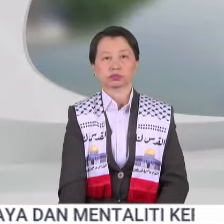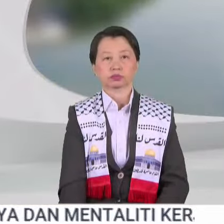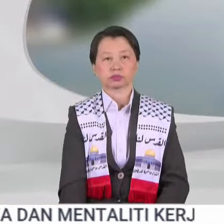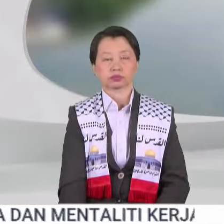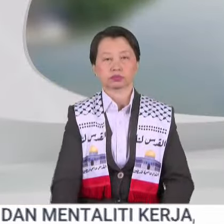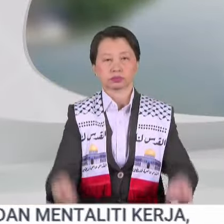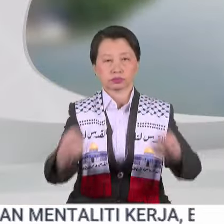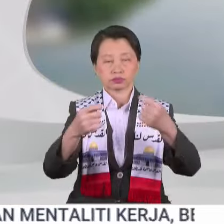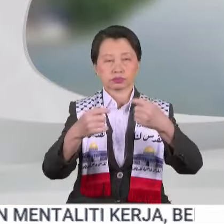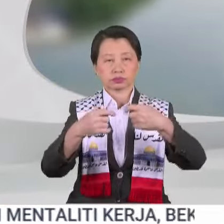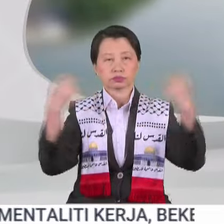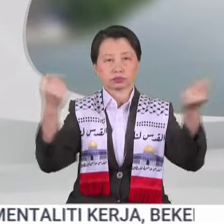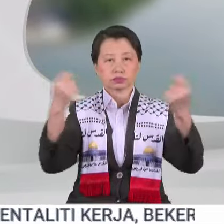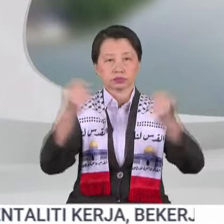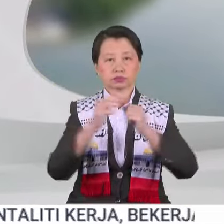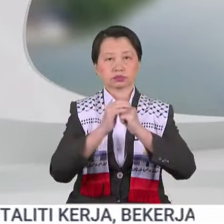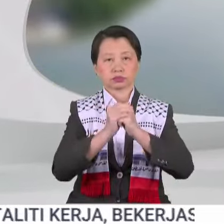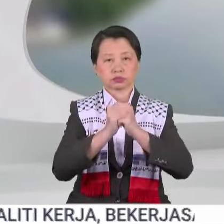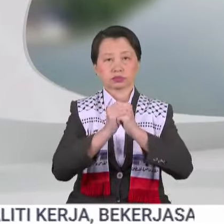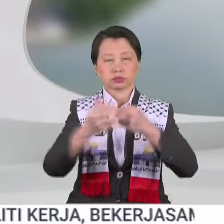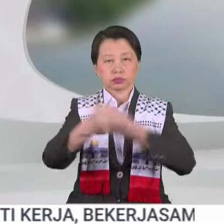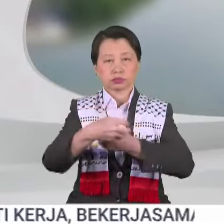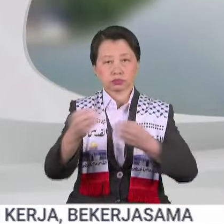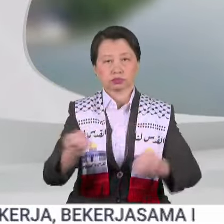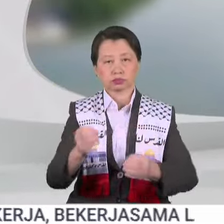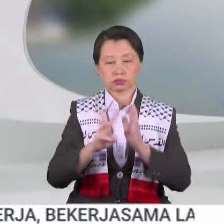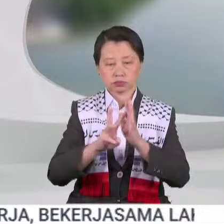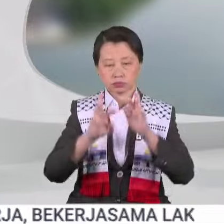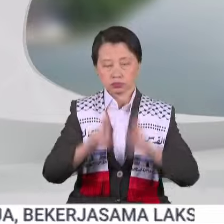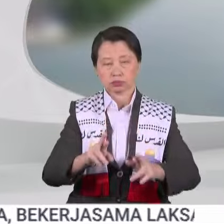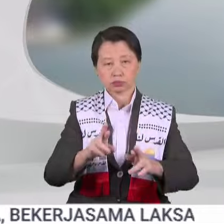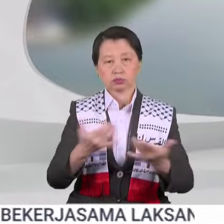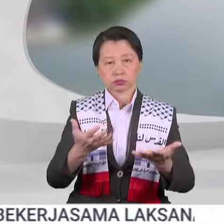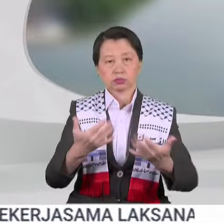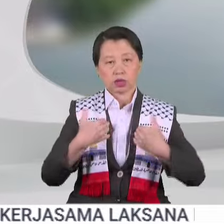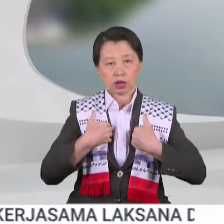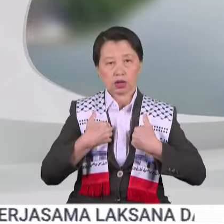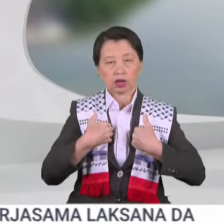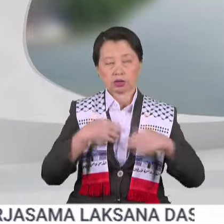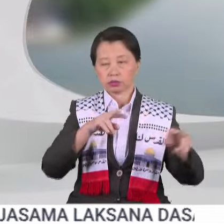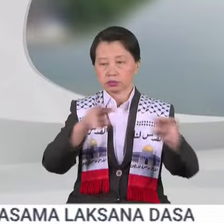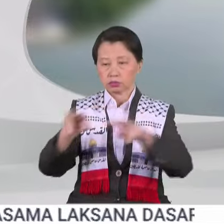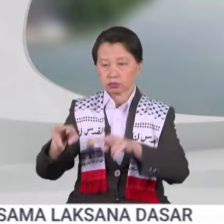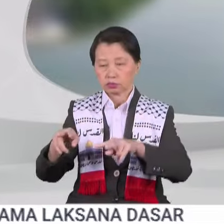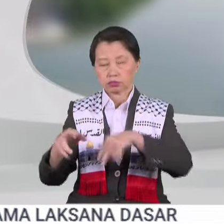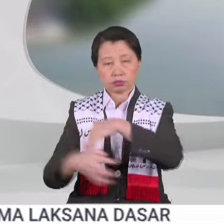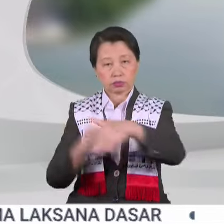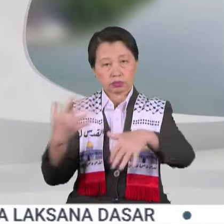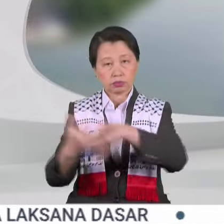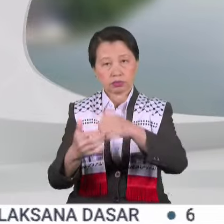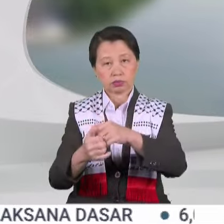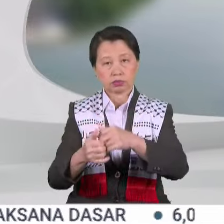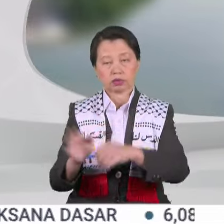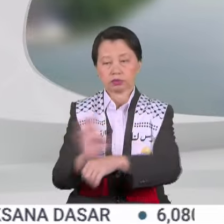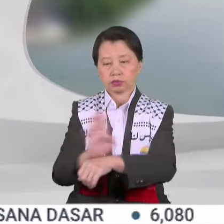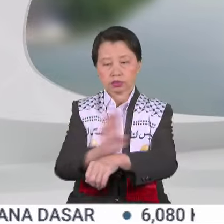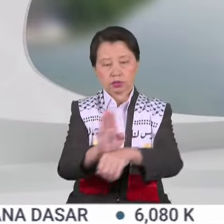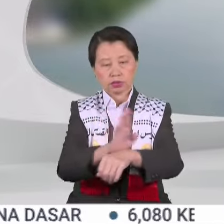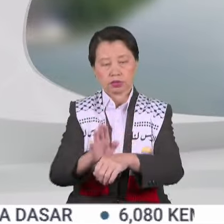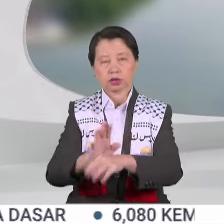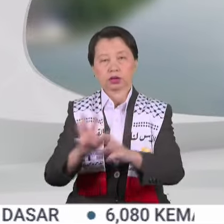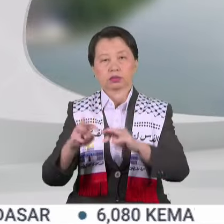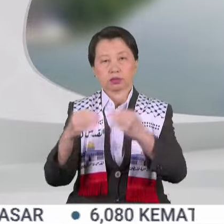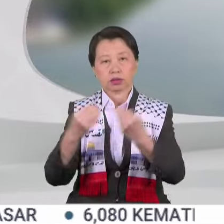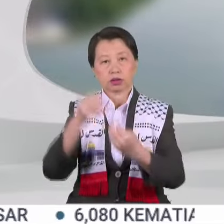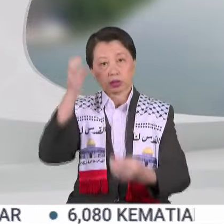Sempena sambutan Tahun Baru Cina, Pejabat Adun Lumadan mengambil inisiatif mengadakan tinjauan mesra menyantuni peniaga dan masyarakat